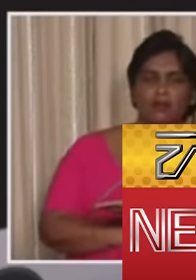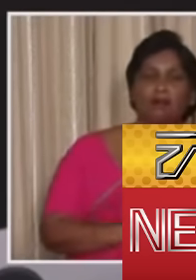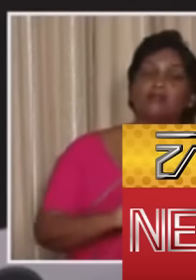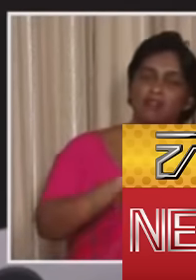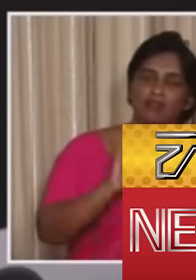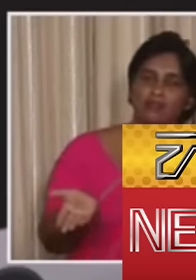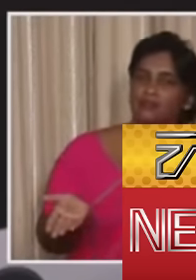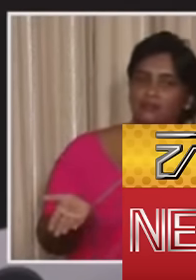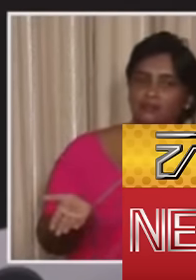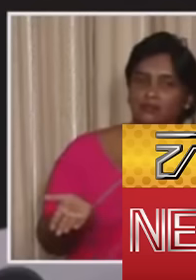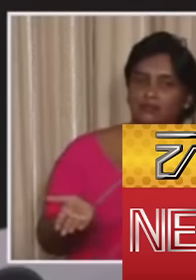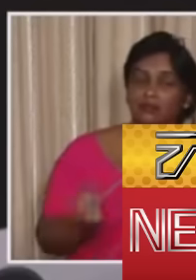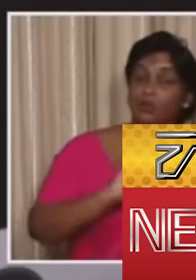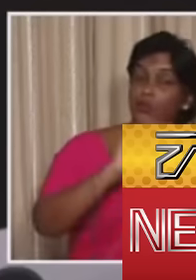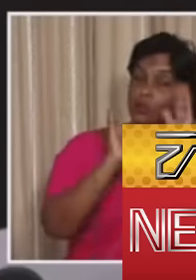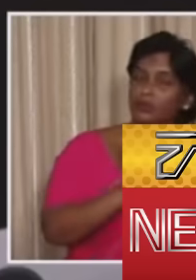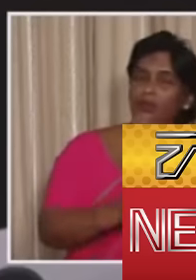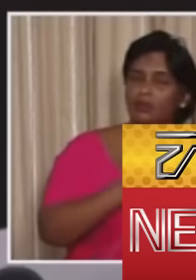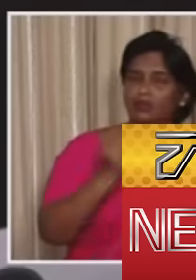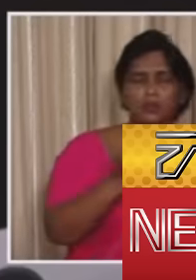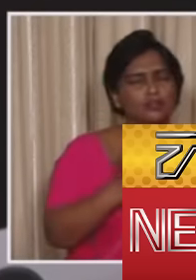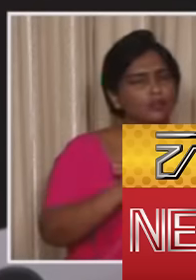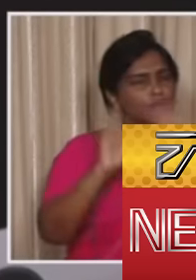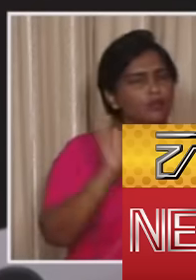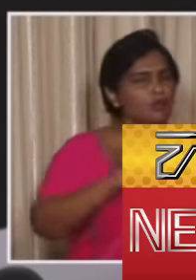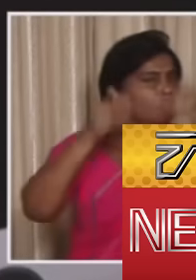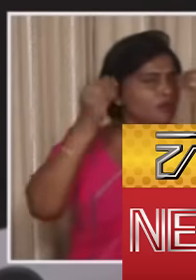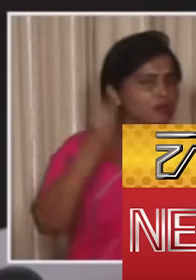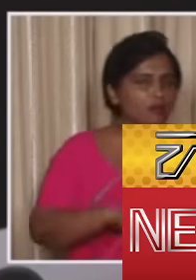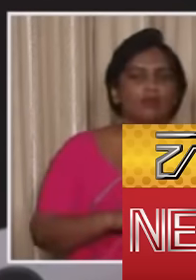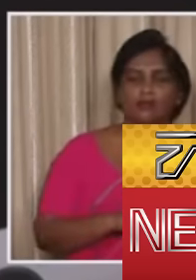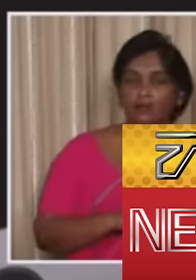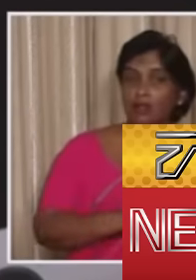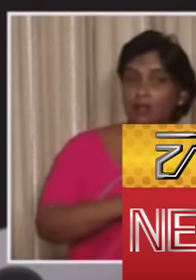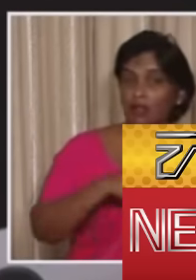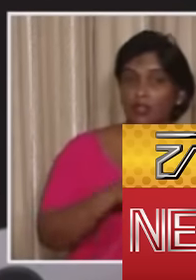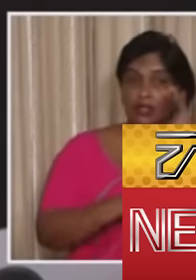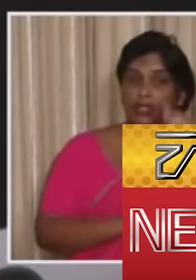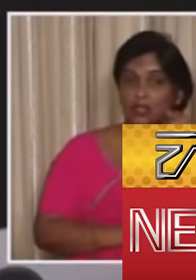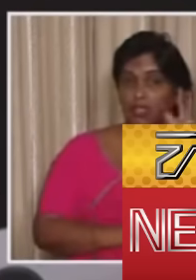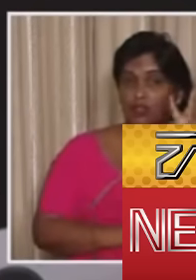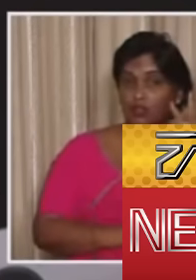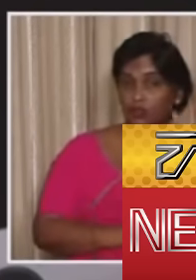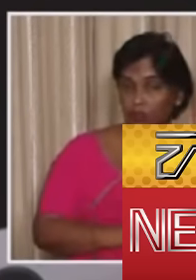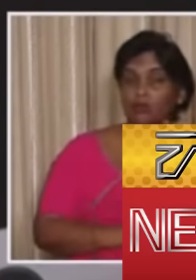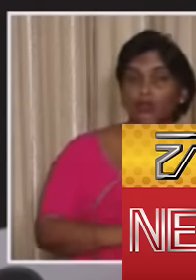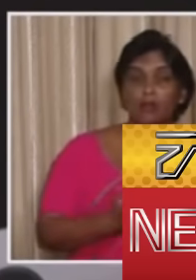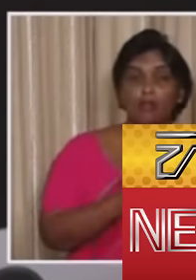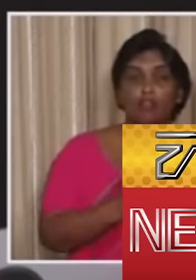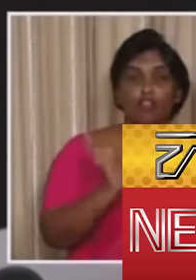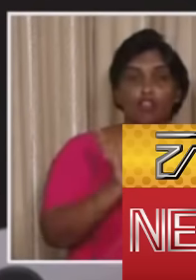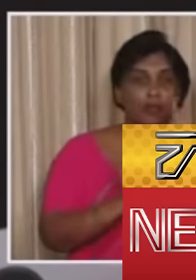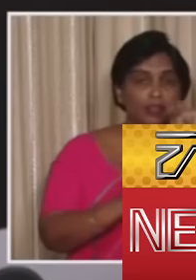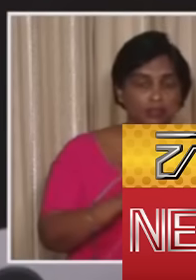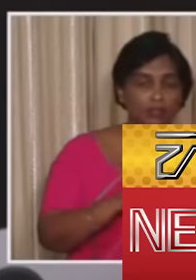වෙලා තියෙන්නේ. සියලු කර්මාන්ත සහ සේවාවන් බිඳවට්ටමින් තිබෙනවා. ආයතන 1983ක් පරාට නීතියට මේ නොවැම්බර් මාසේ